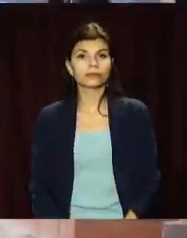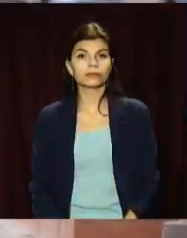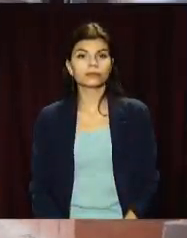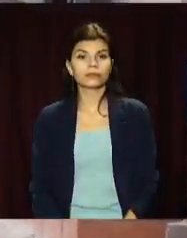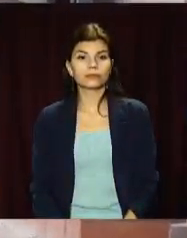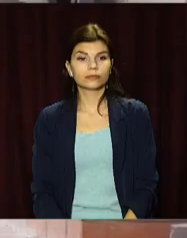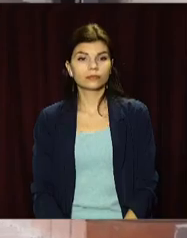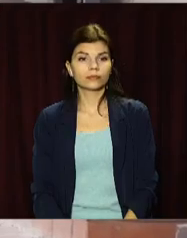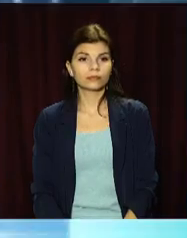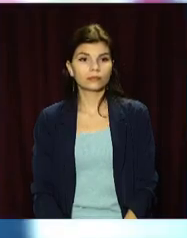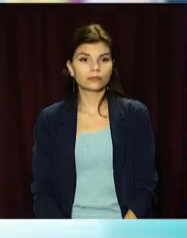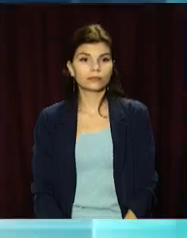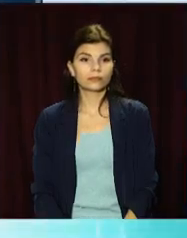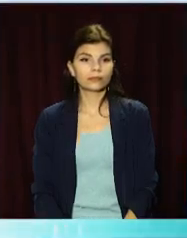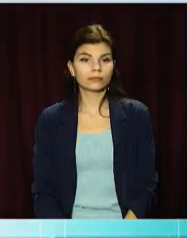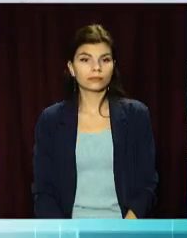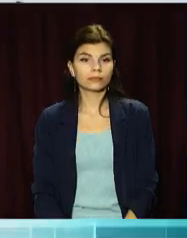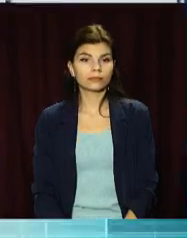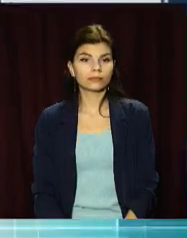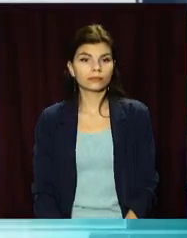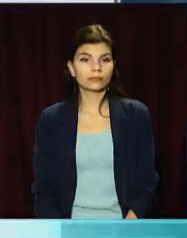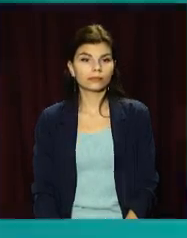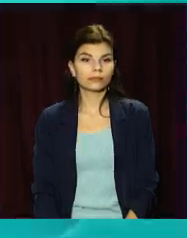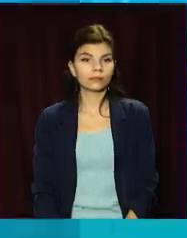телеканал «Відкритий».